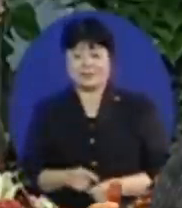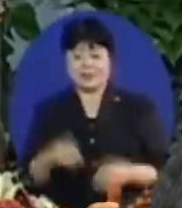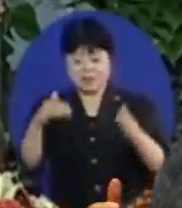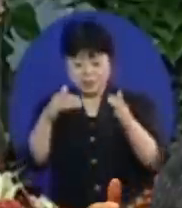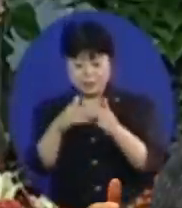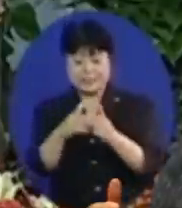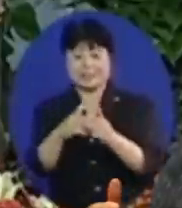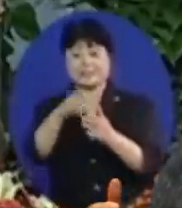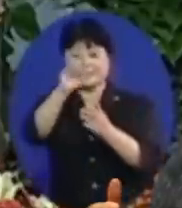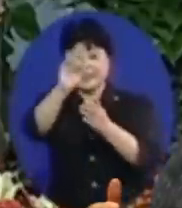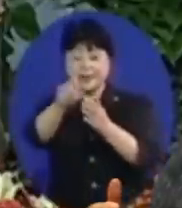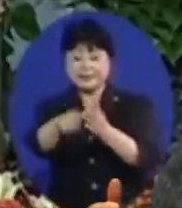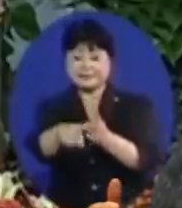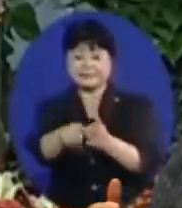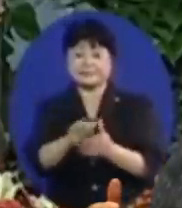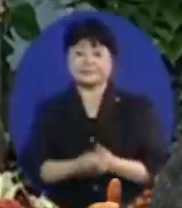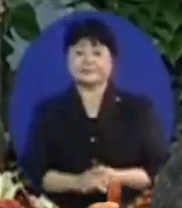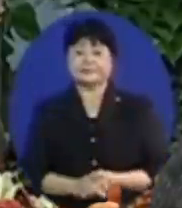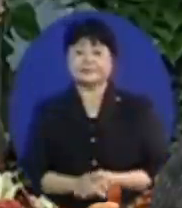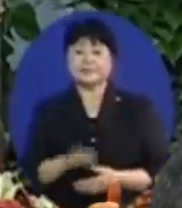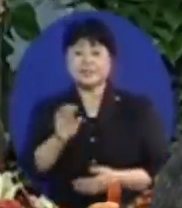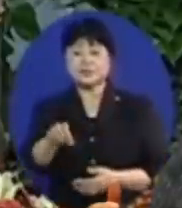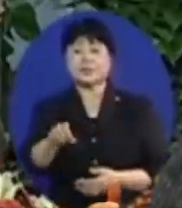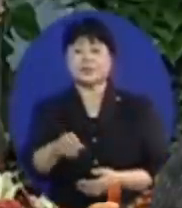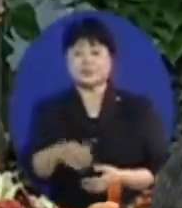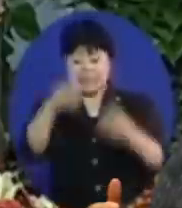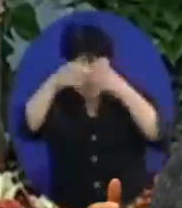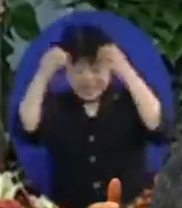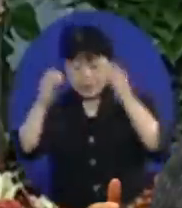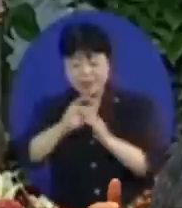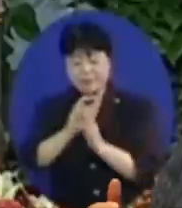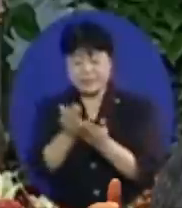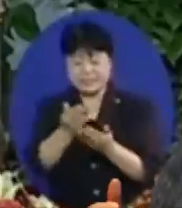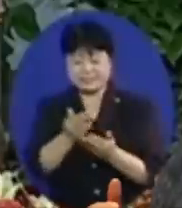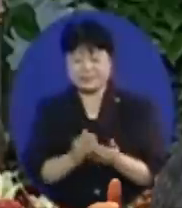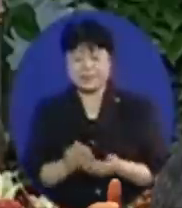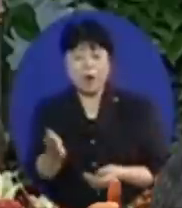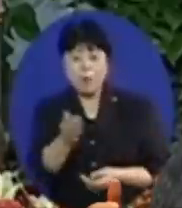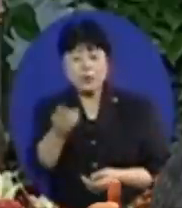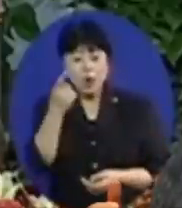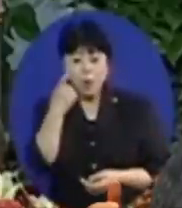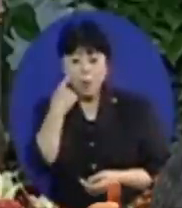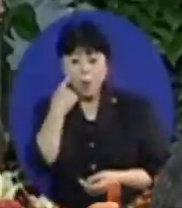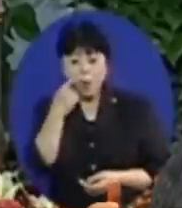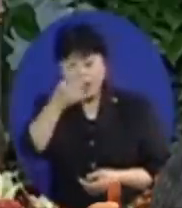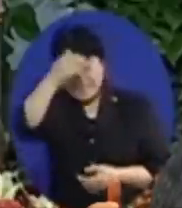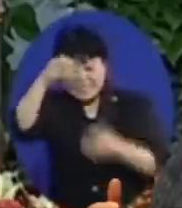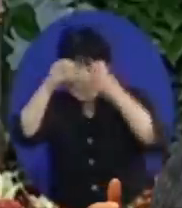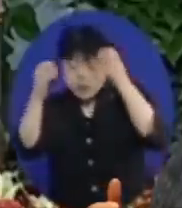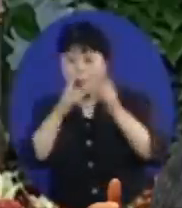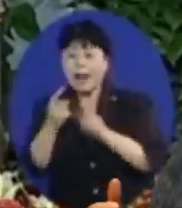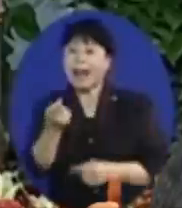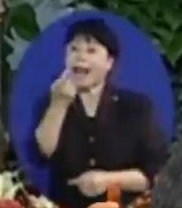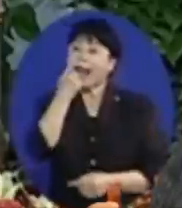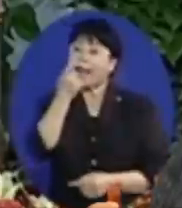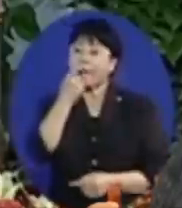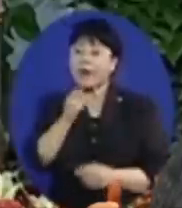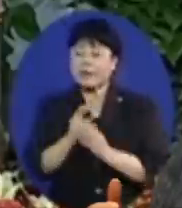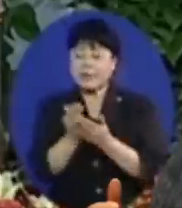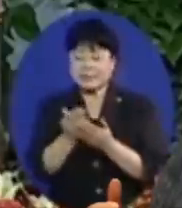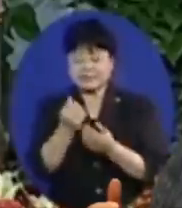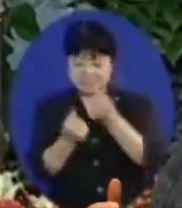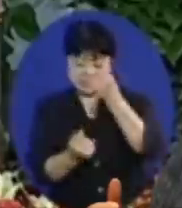그는 그곳에 변변한 인도의 성경이 없는 것을 보고 인도어를 공부하여 성경을 번역한